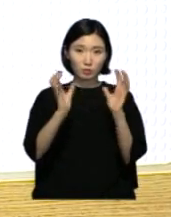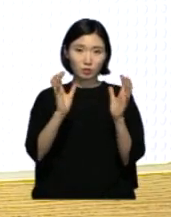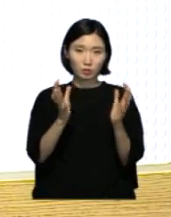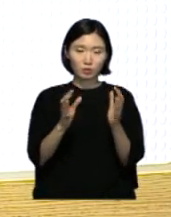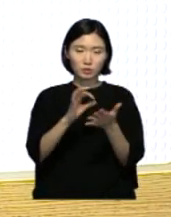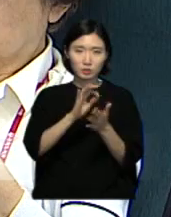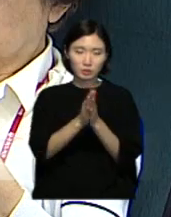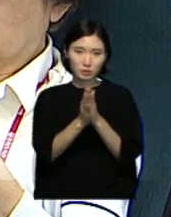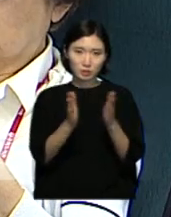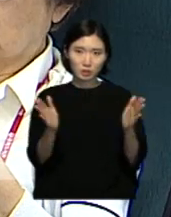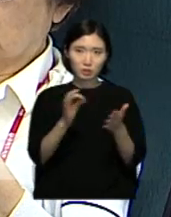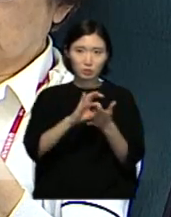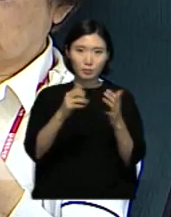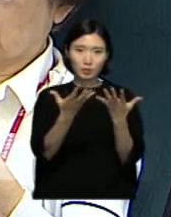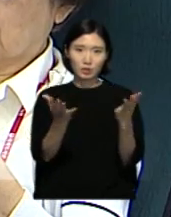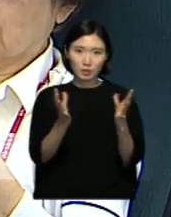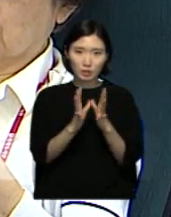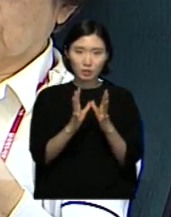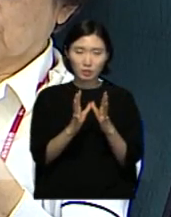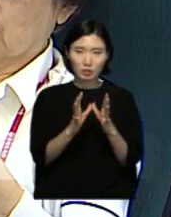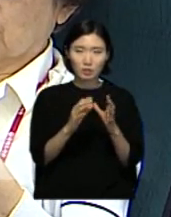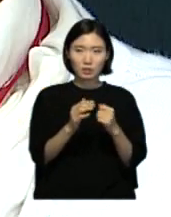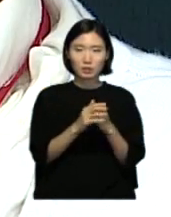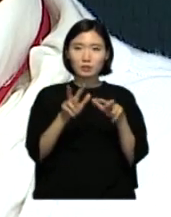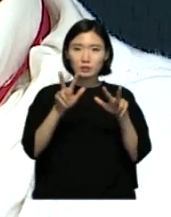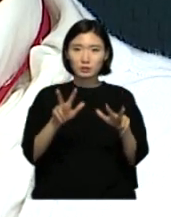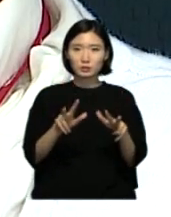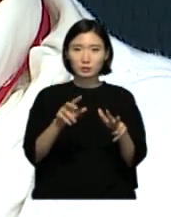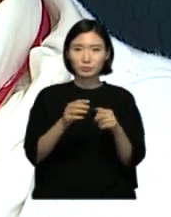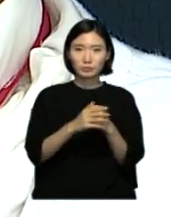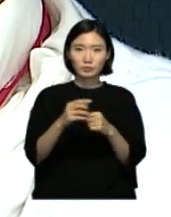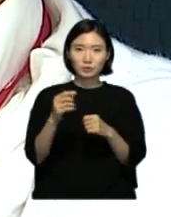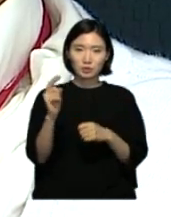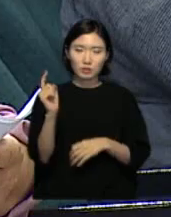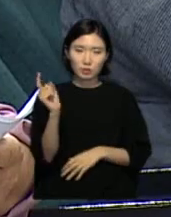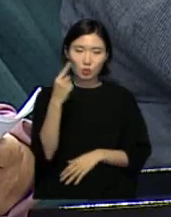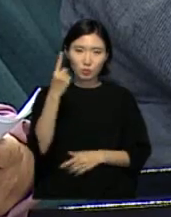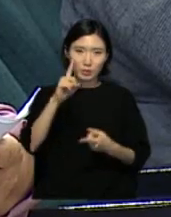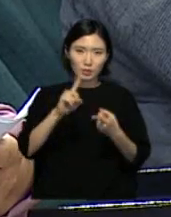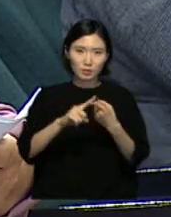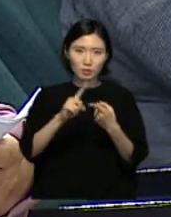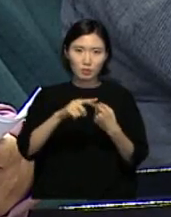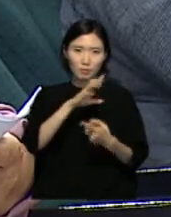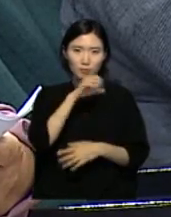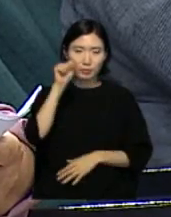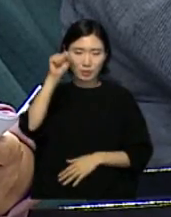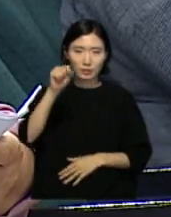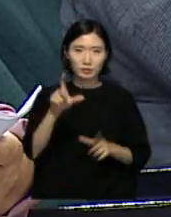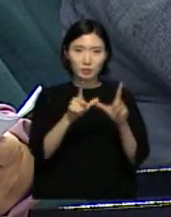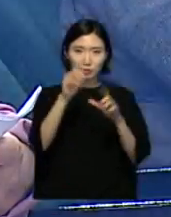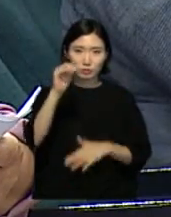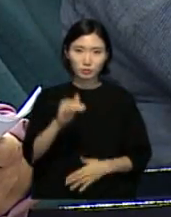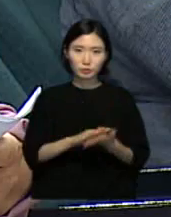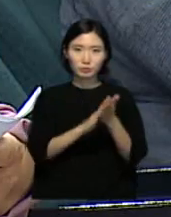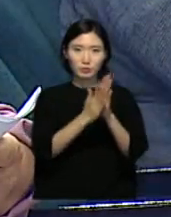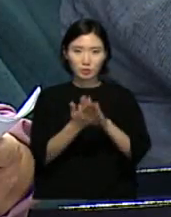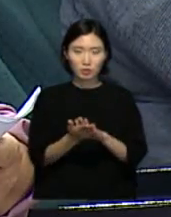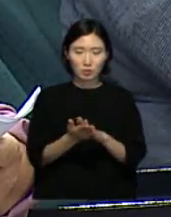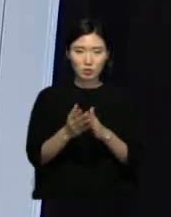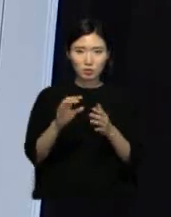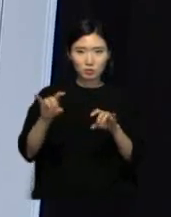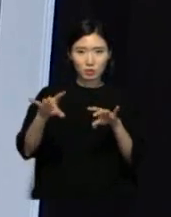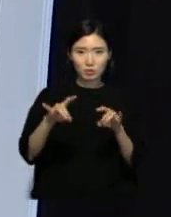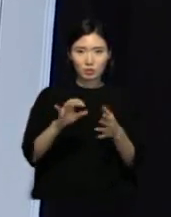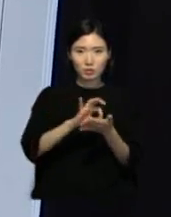시작부터 소비자 단체들은 현행 전기요금 누진제에 대한 강한 불만을 쏟아냅니다. 생활 수준 변화로 전기 사용량은